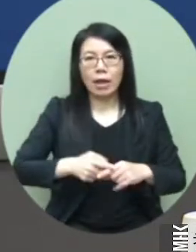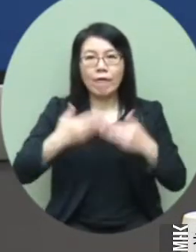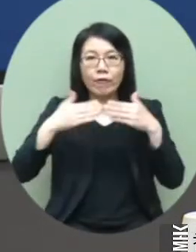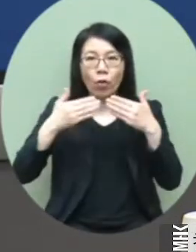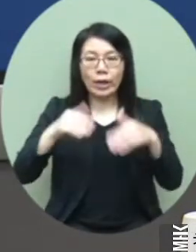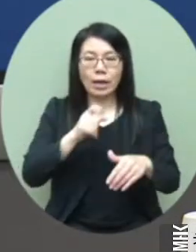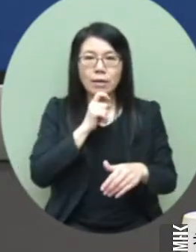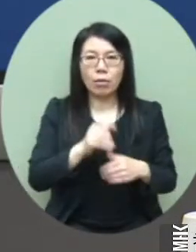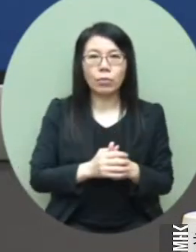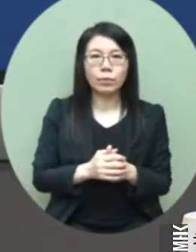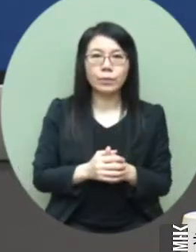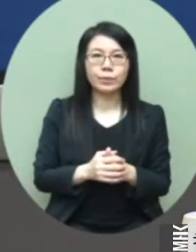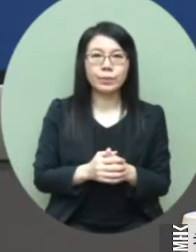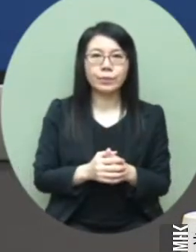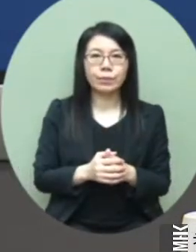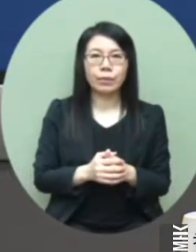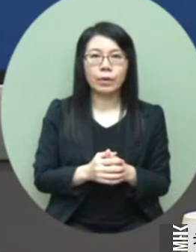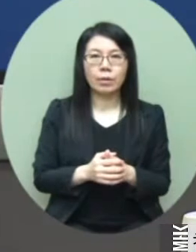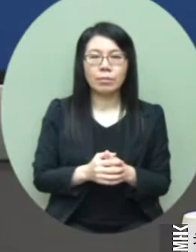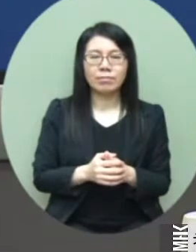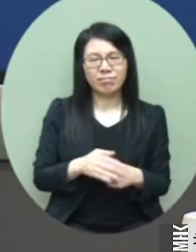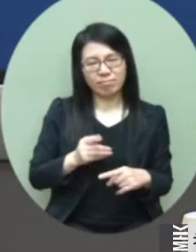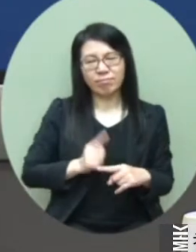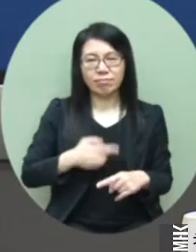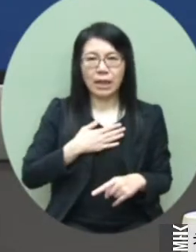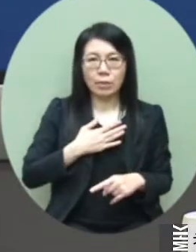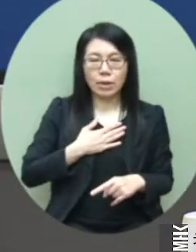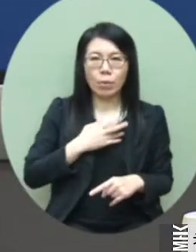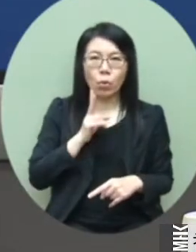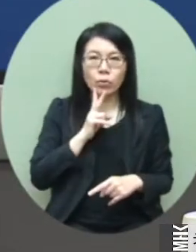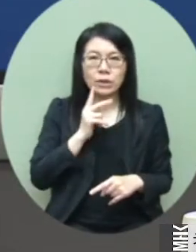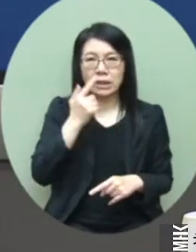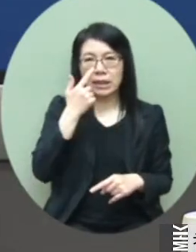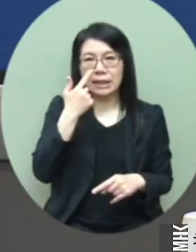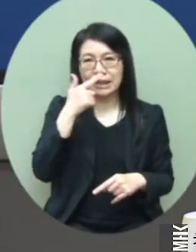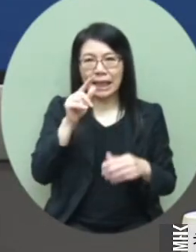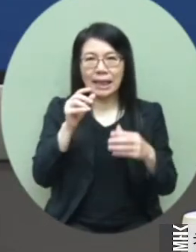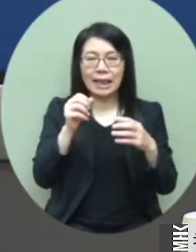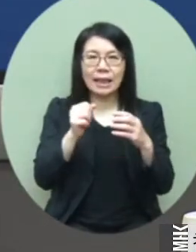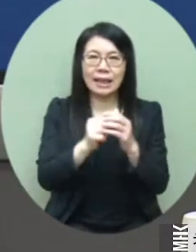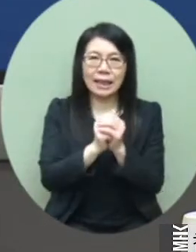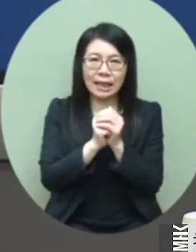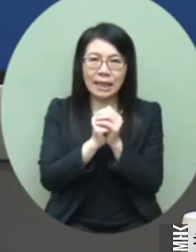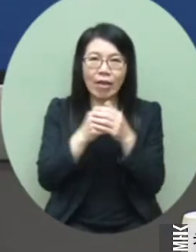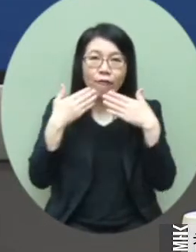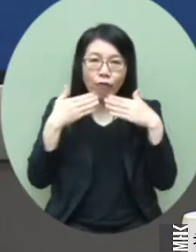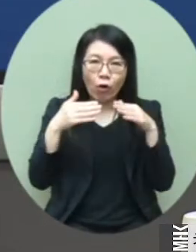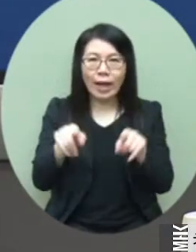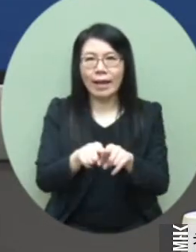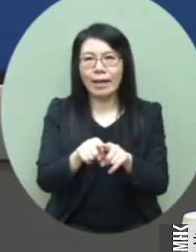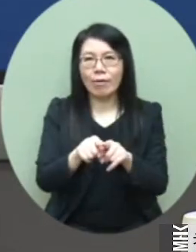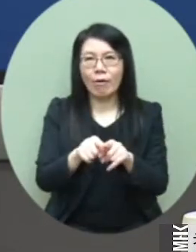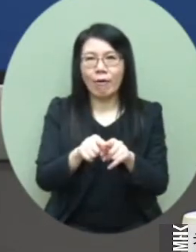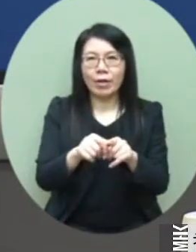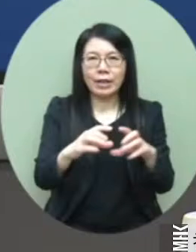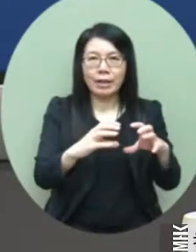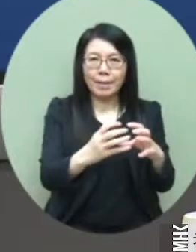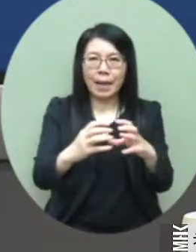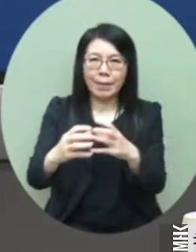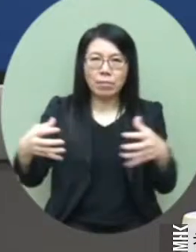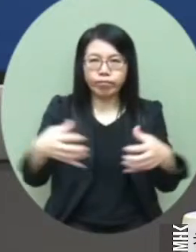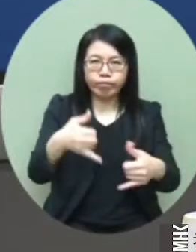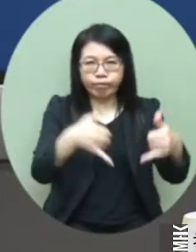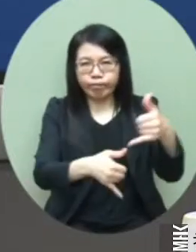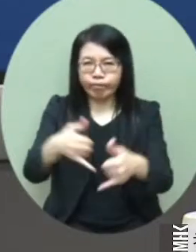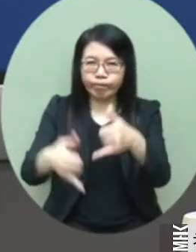期咧，我哋係有一定嘅擔心，會唔會好似農曆新年假期咁太多呢啲嘅聚會咧，而係產生咗